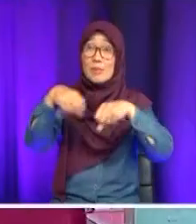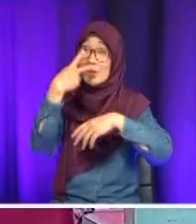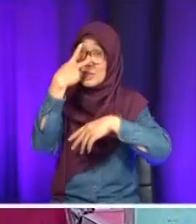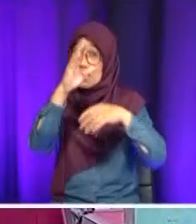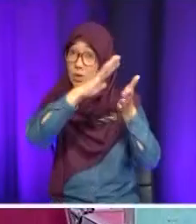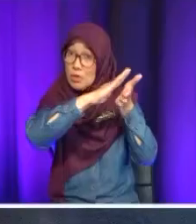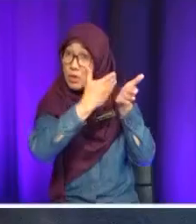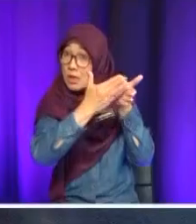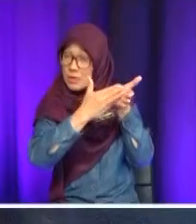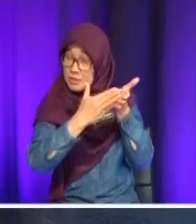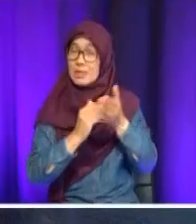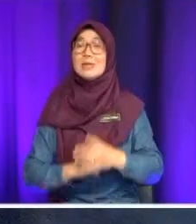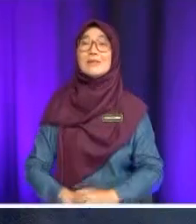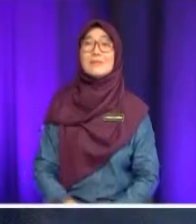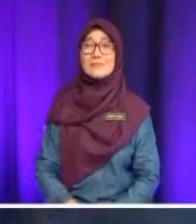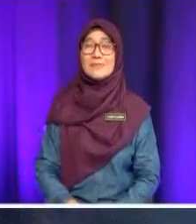Oke